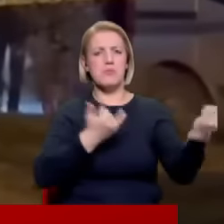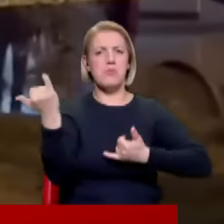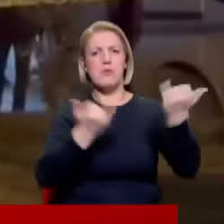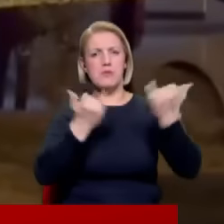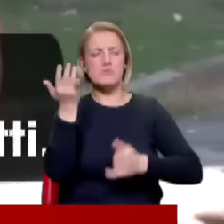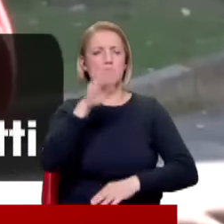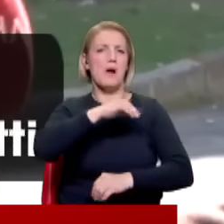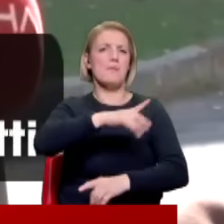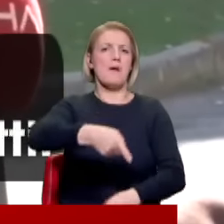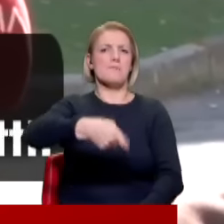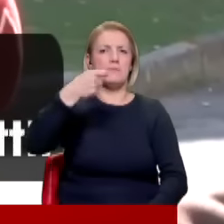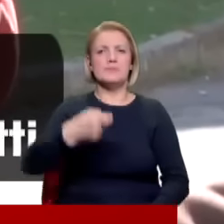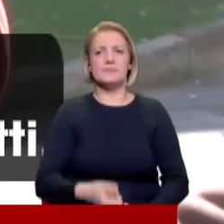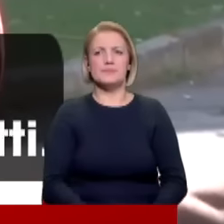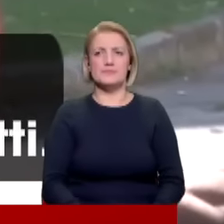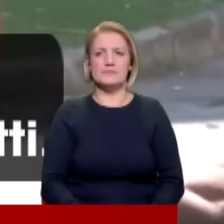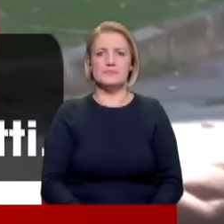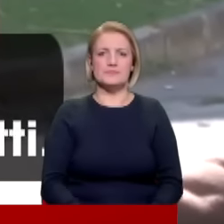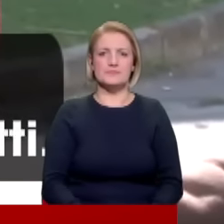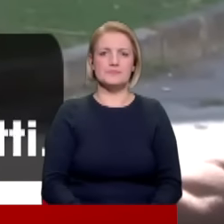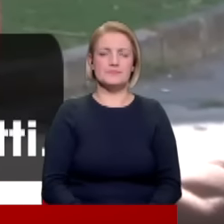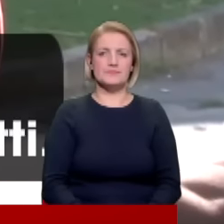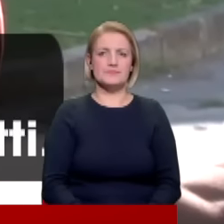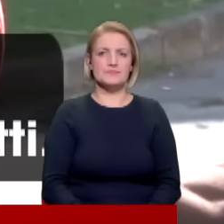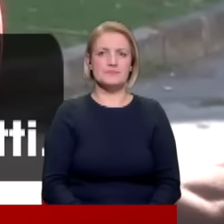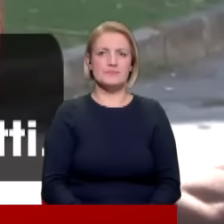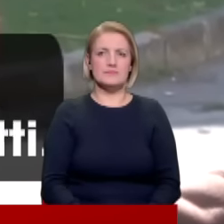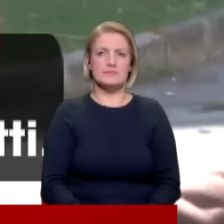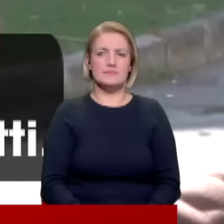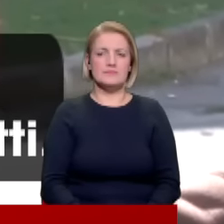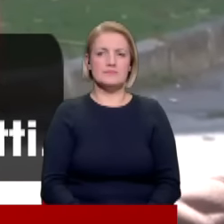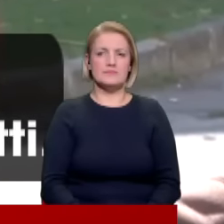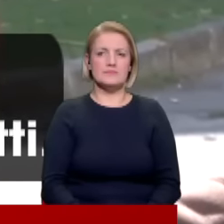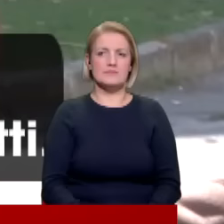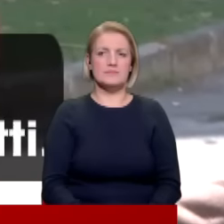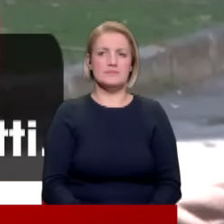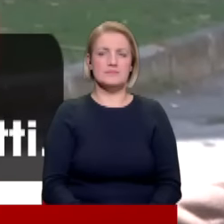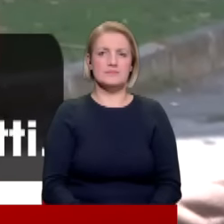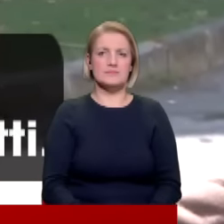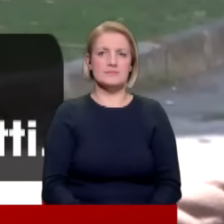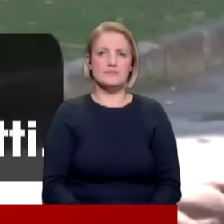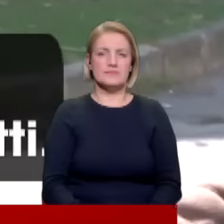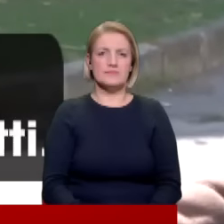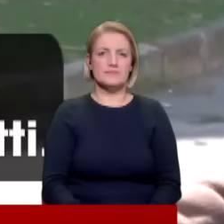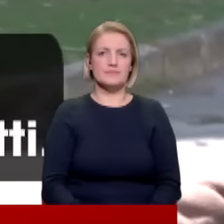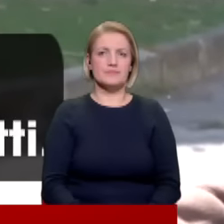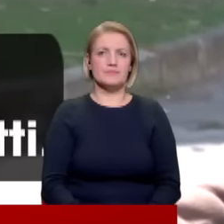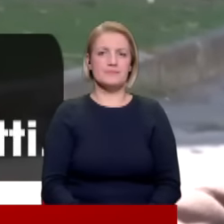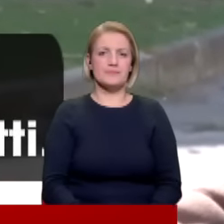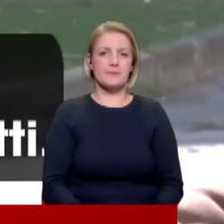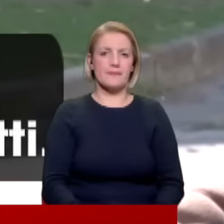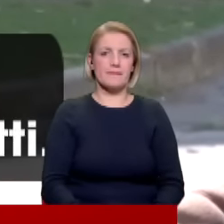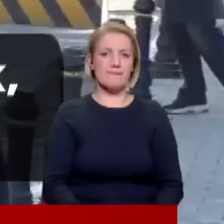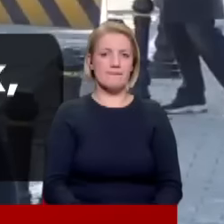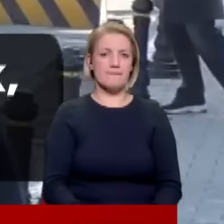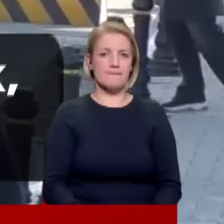silahlar ateşlendi. Arabanın arkasından böyle geliyordu, geldi buradan, iki el ateş etti. Orada o çocuk oradan düştü,